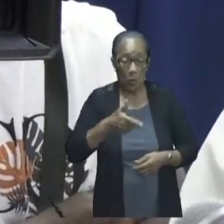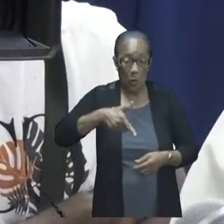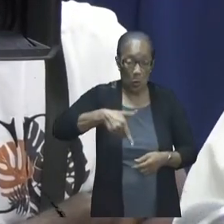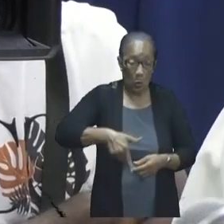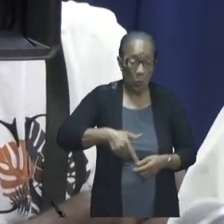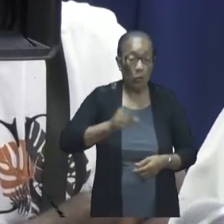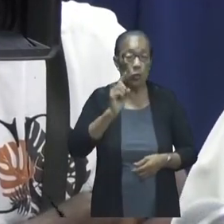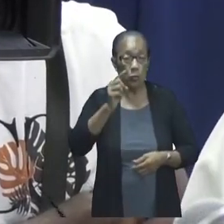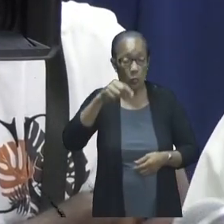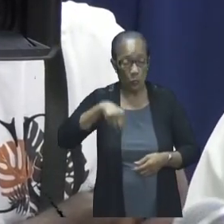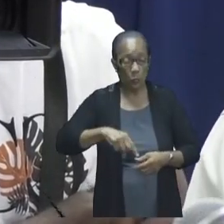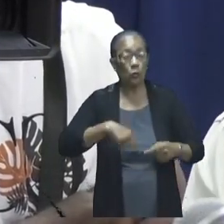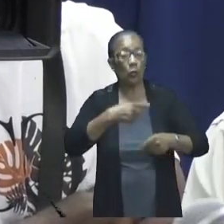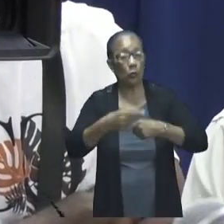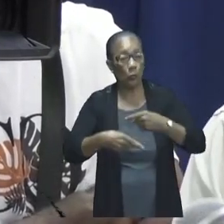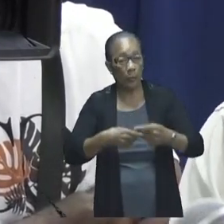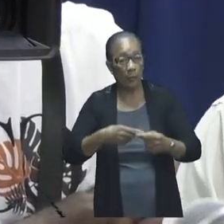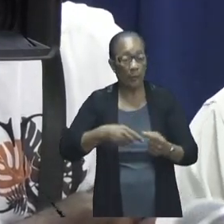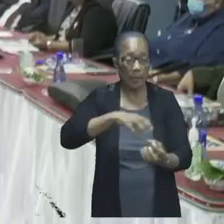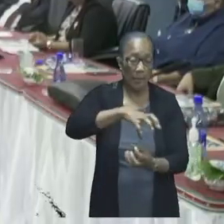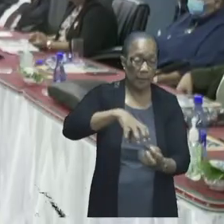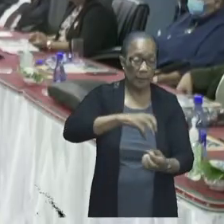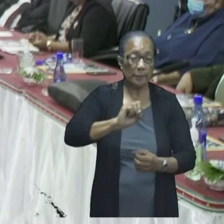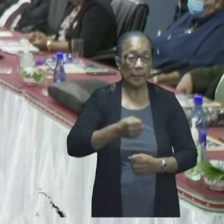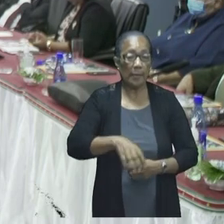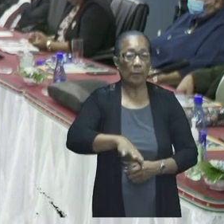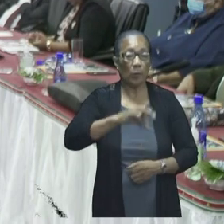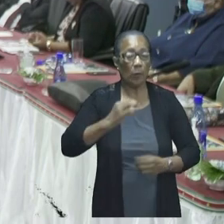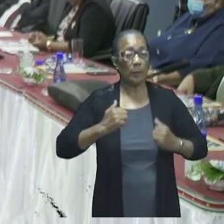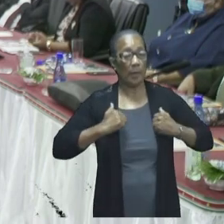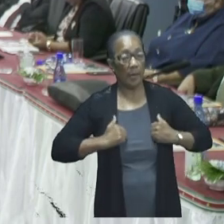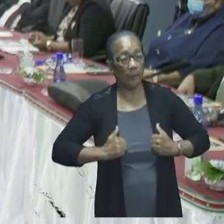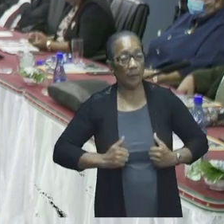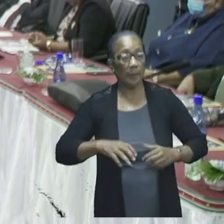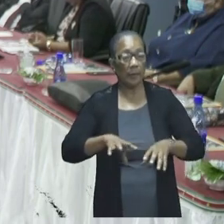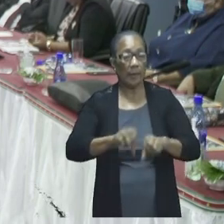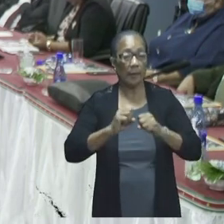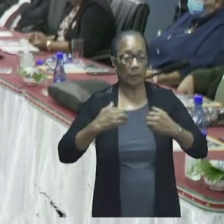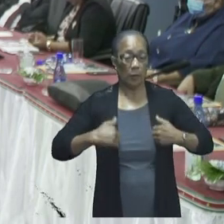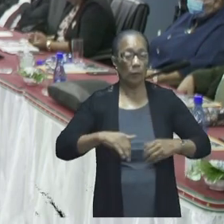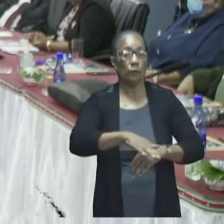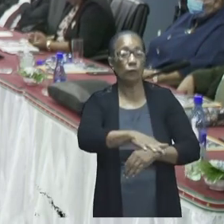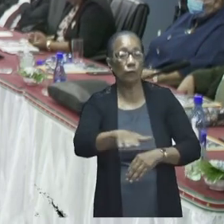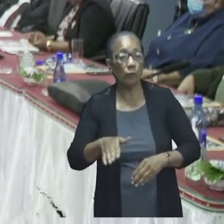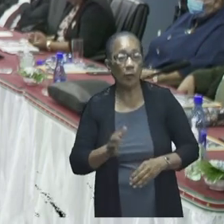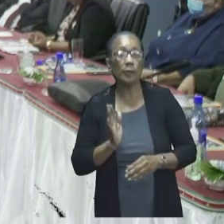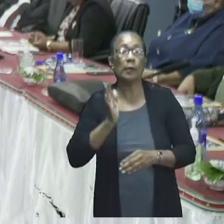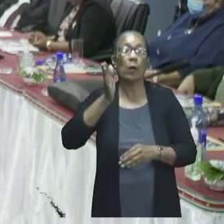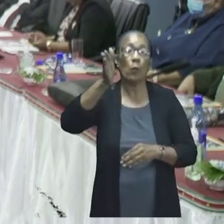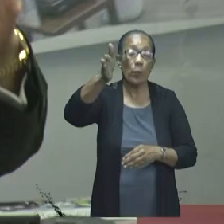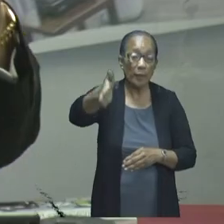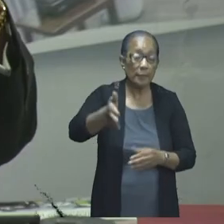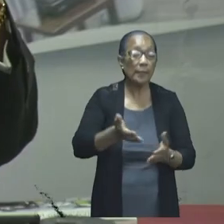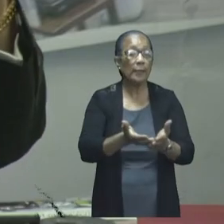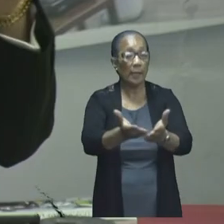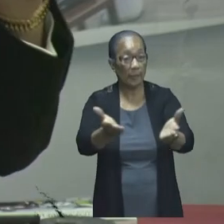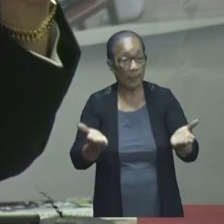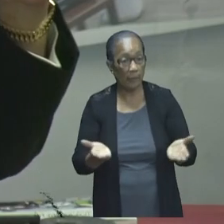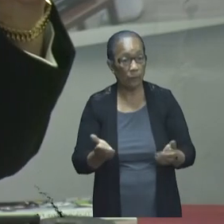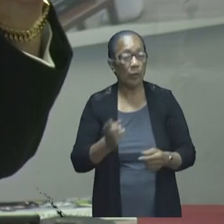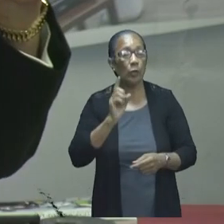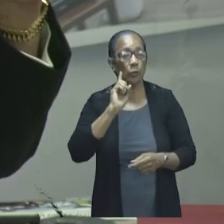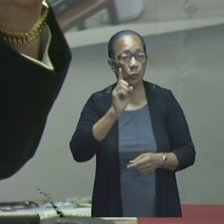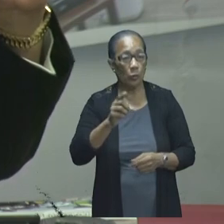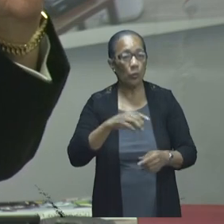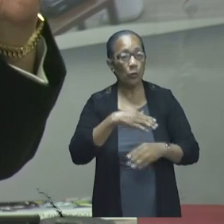gaan ontwikkelen en crisis kunnen oplossen armoede kunnen aanpakken het volk weer me naar welvaart en welzijn kunnen brengen die moeten worden pan